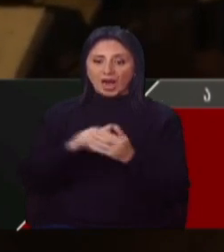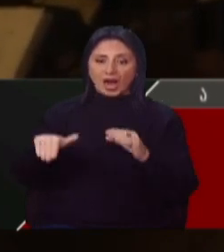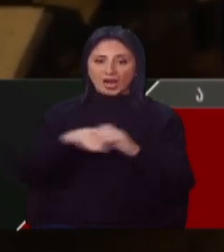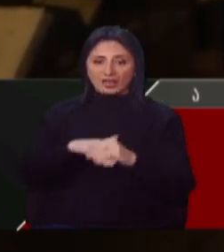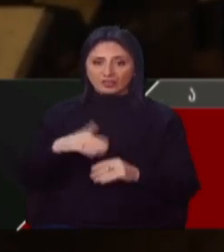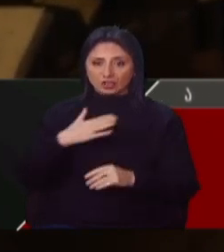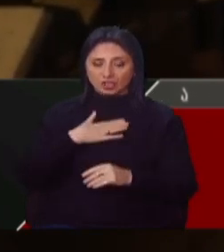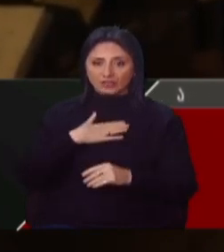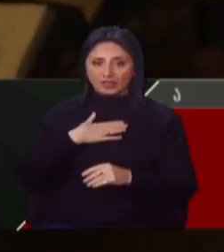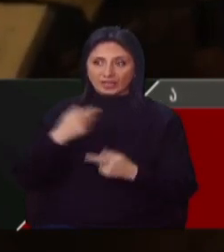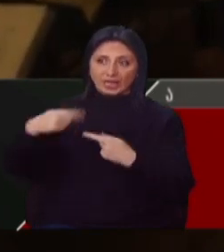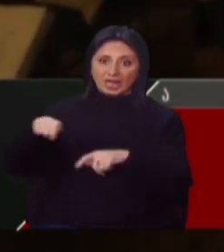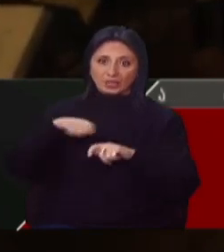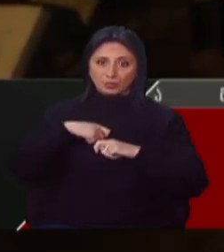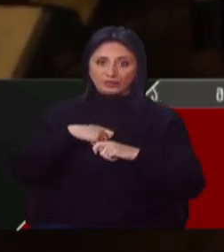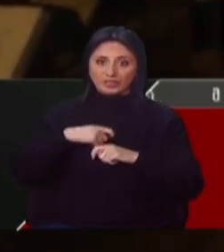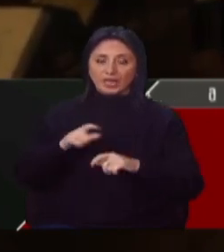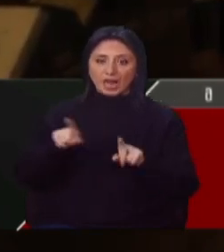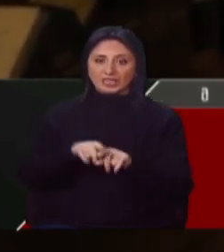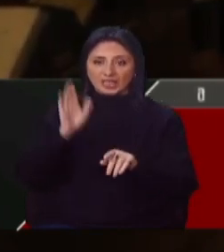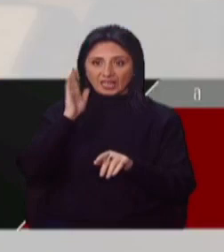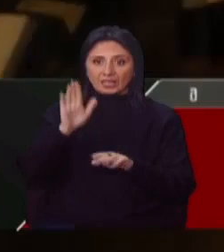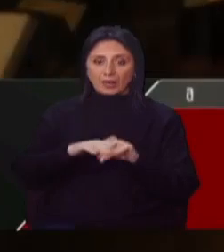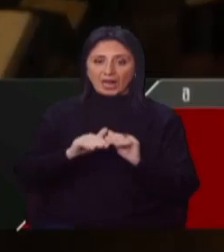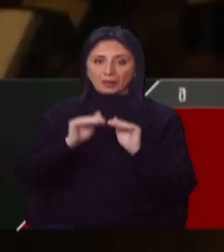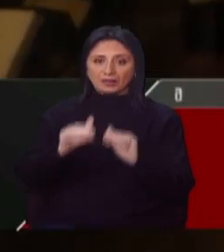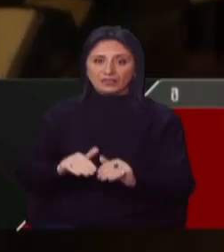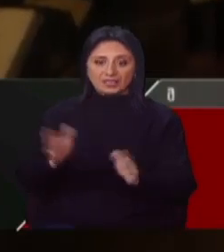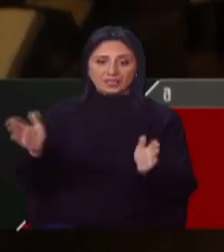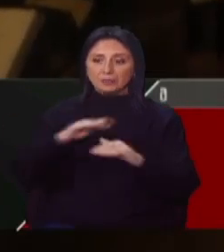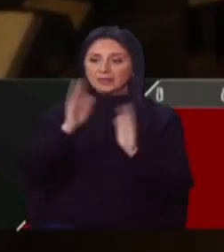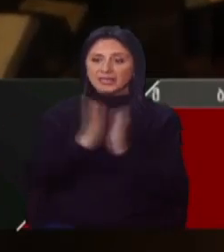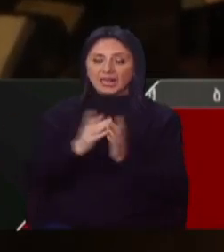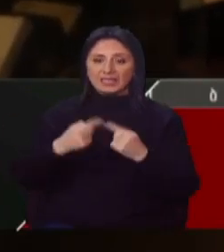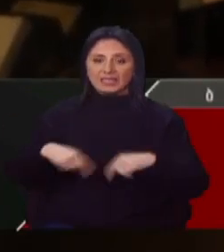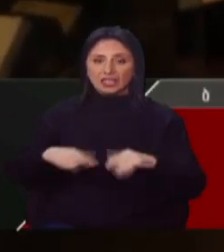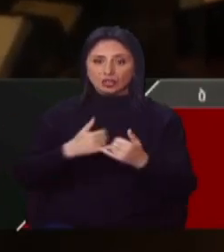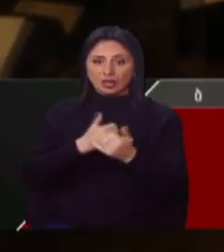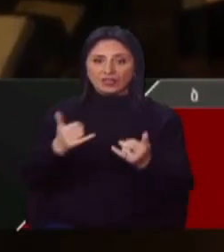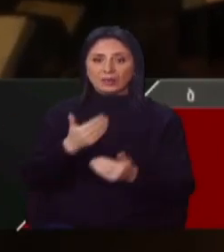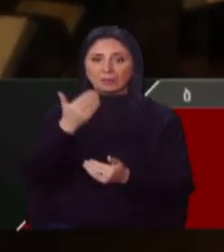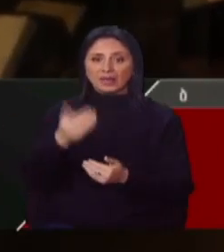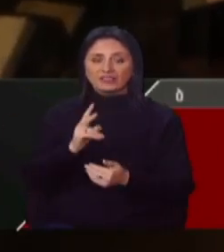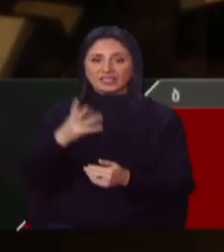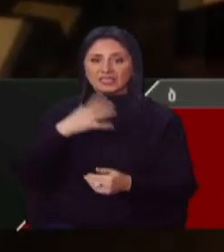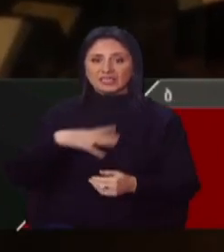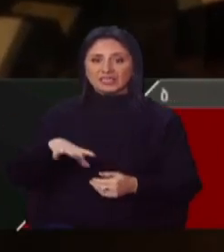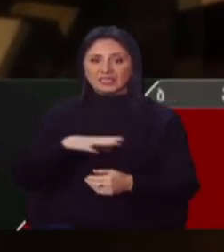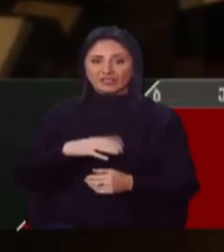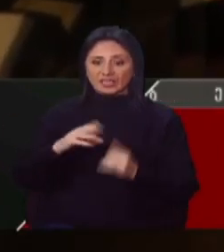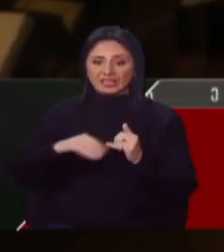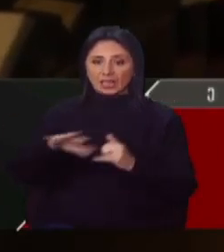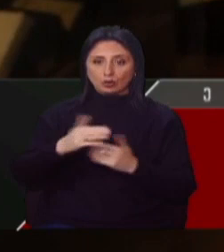ჩვენ გადმოგვეცა, ასევე იქნება ხელმისაწვდომი მთელი საზოგადოებისთვის, მათთვის, ვინც საქართველოს